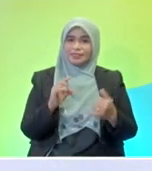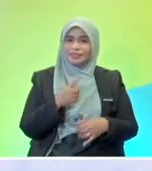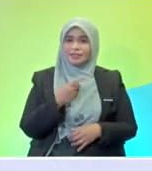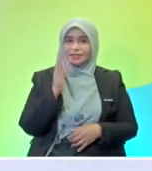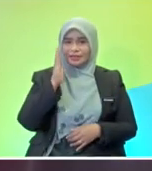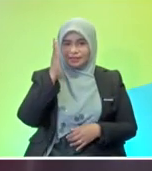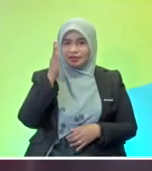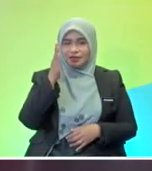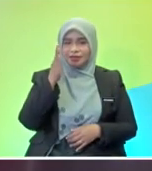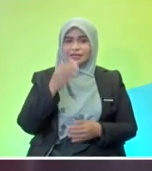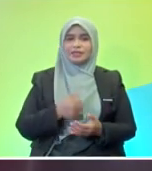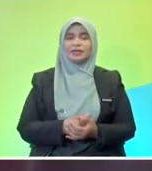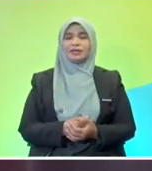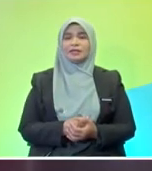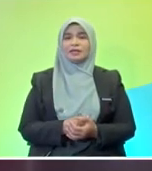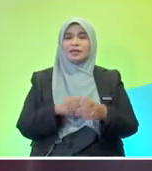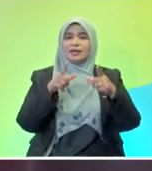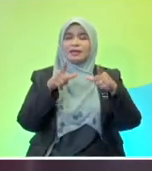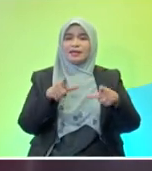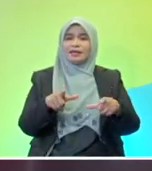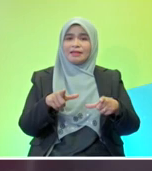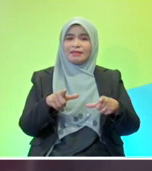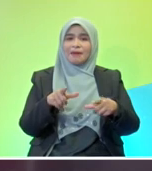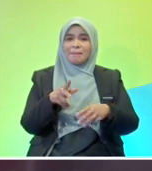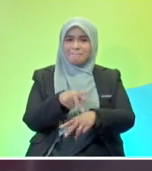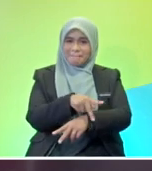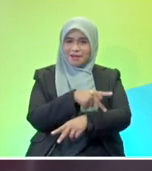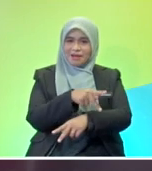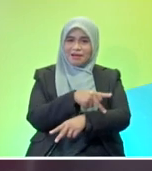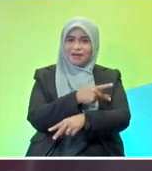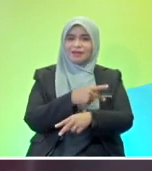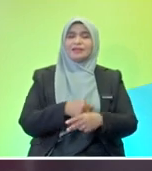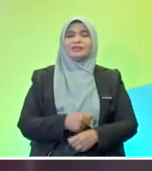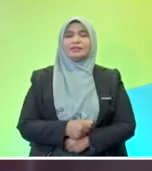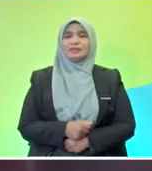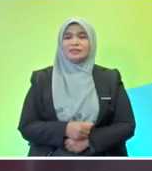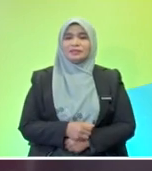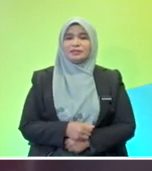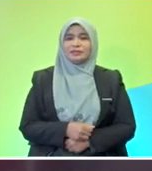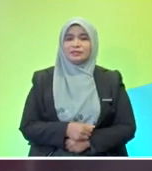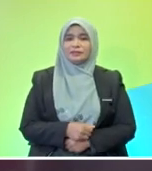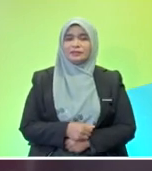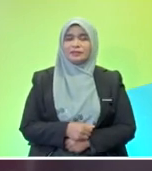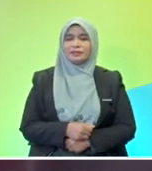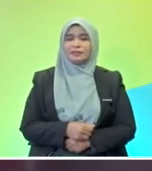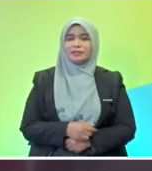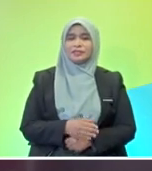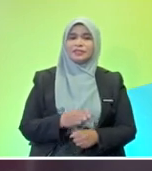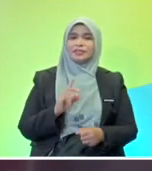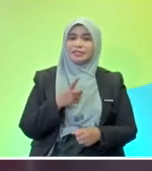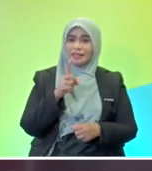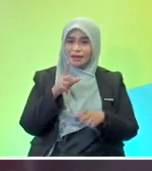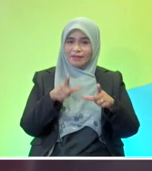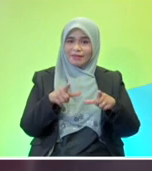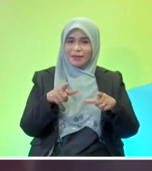akan letakkan pakaian dia pula. Oh, pakaian. Betul cikgu, pakaian penting. Pakaian ni lah. Okey, macam yang